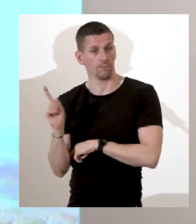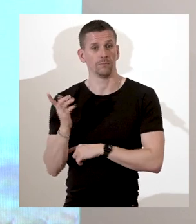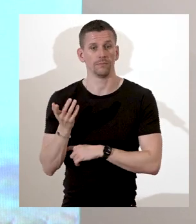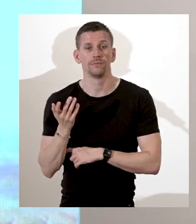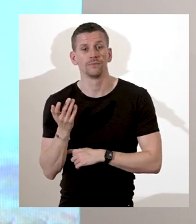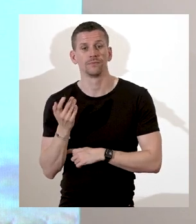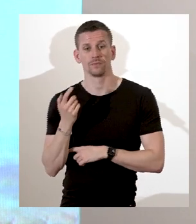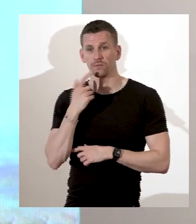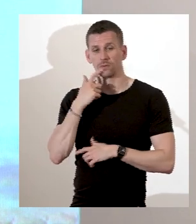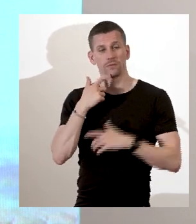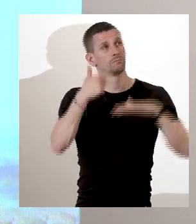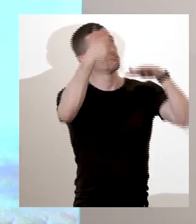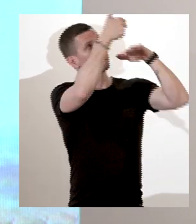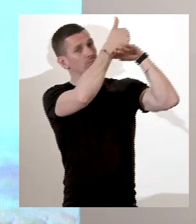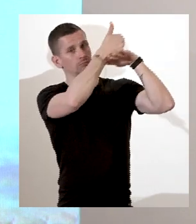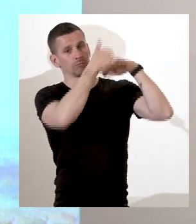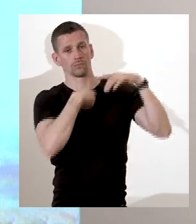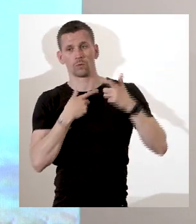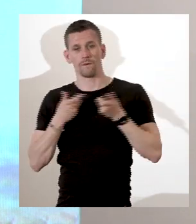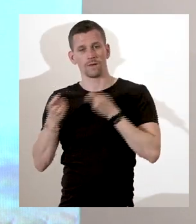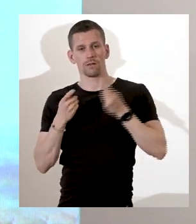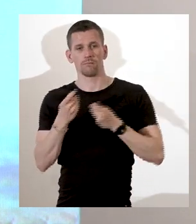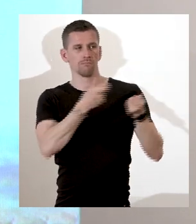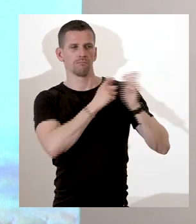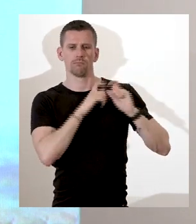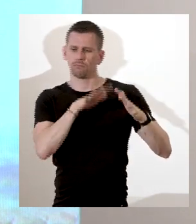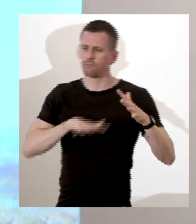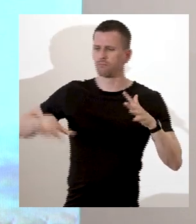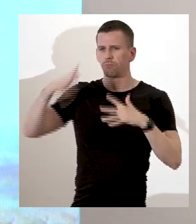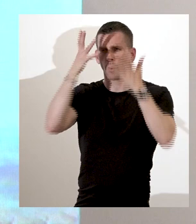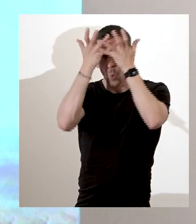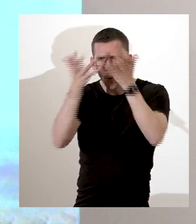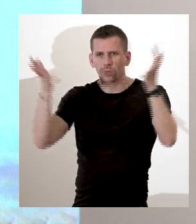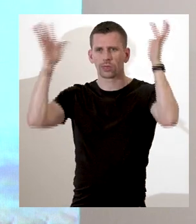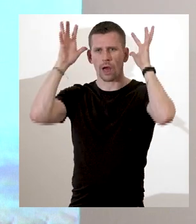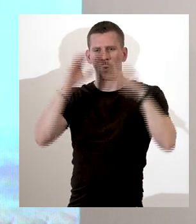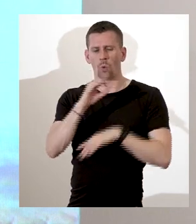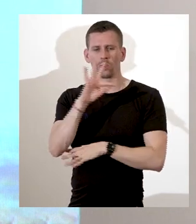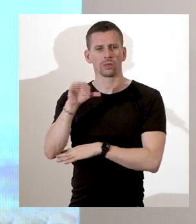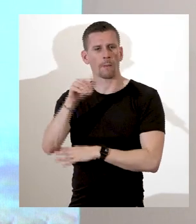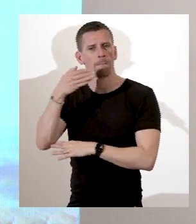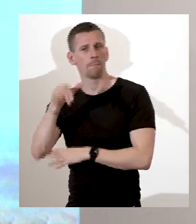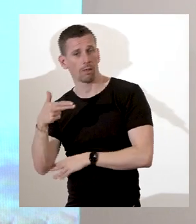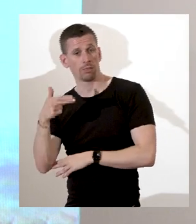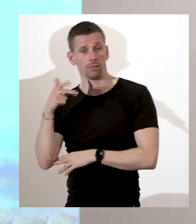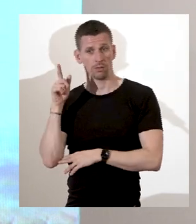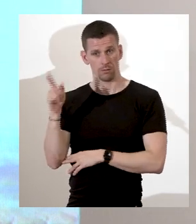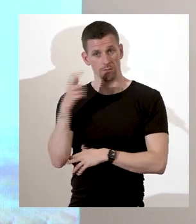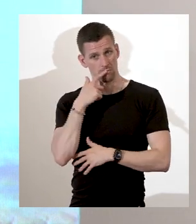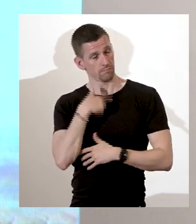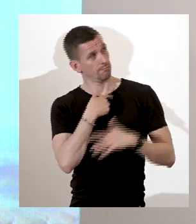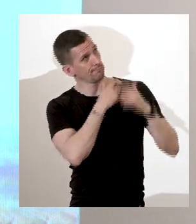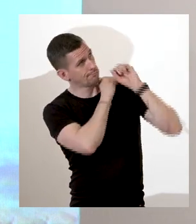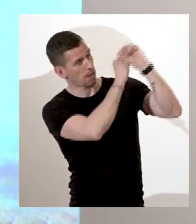province ottomane de Tunis. Ce gouverneur, donc le bey de Tunis, en l'occurrence Ahmed